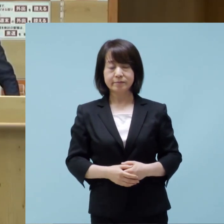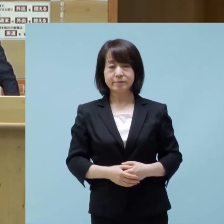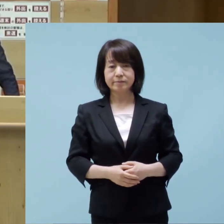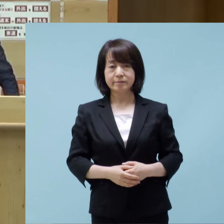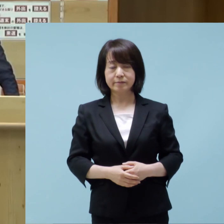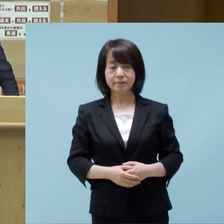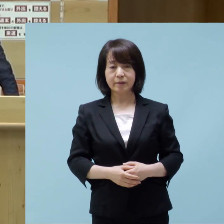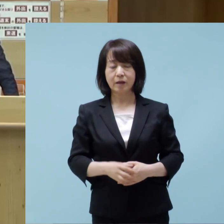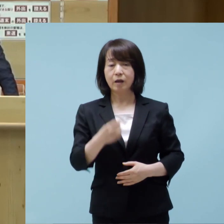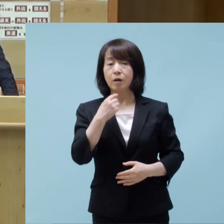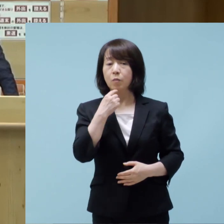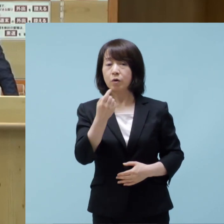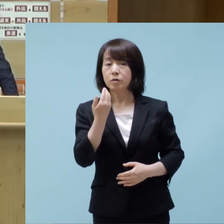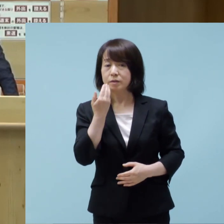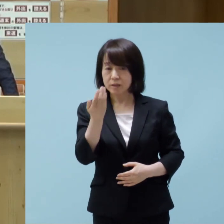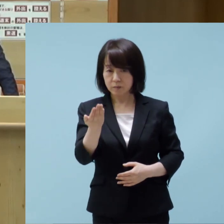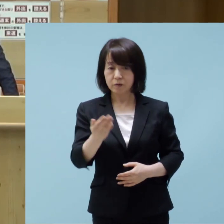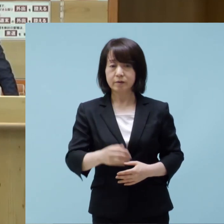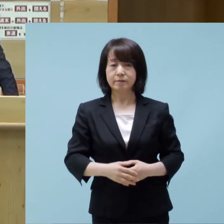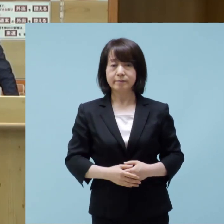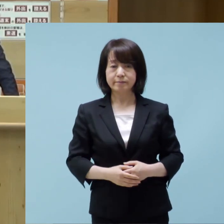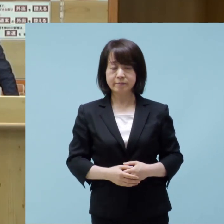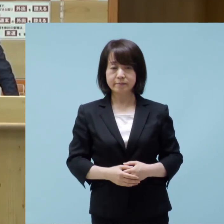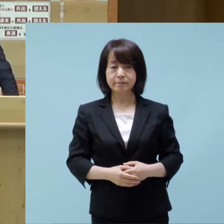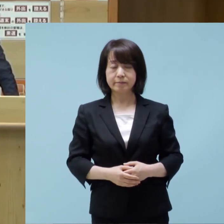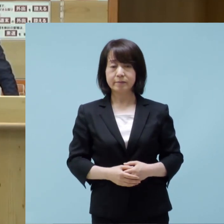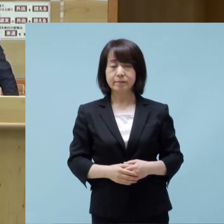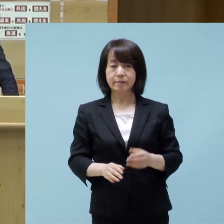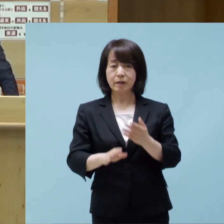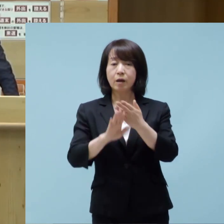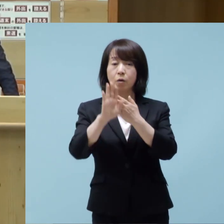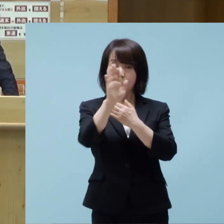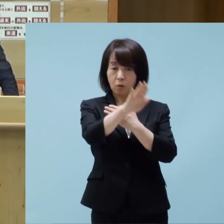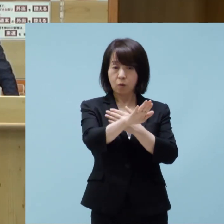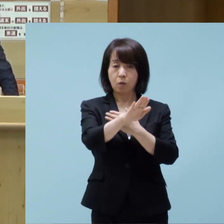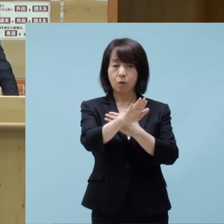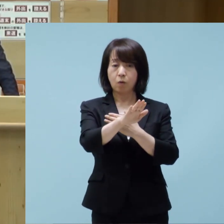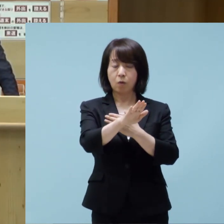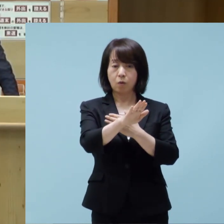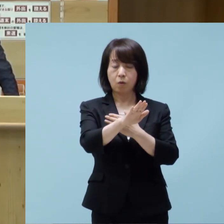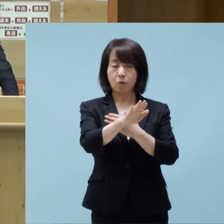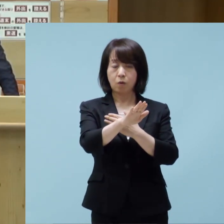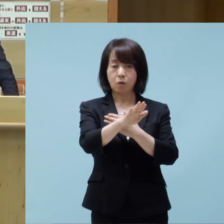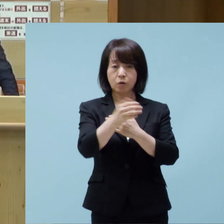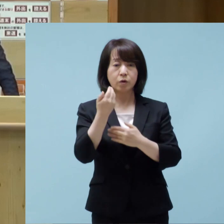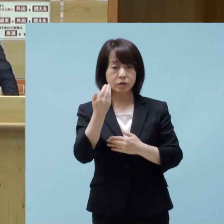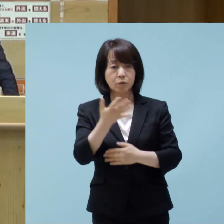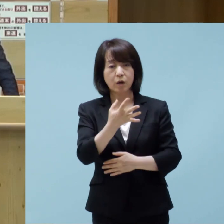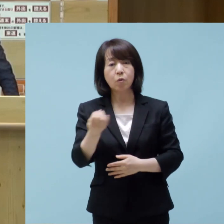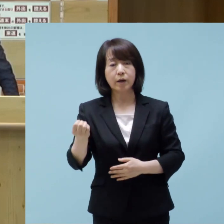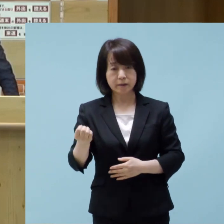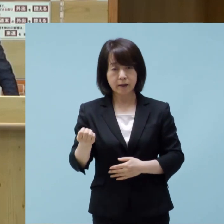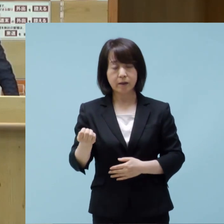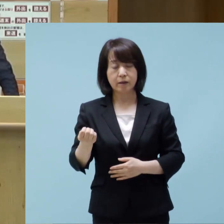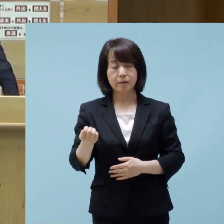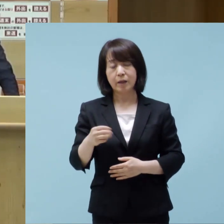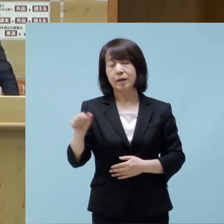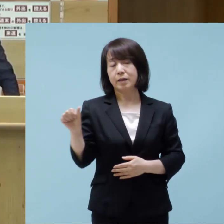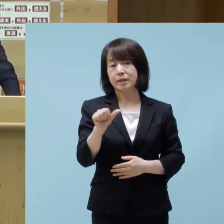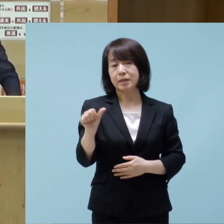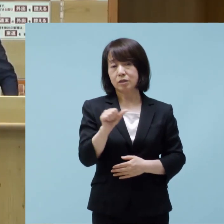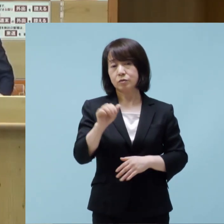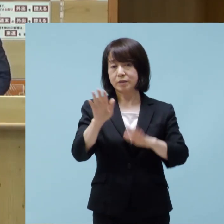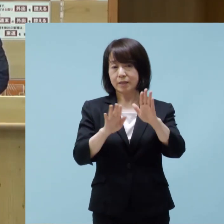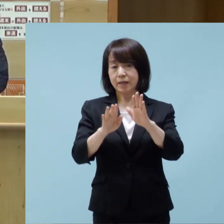かコロナの件で、今後の、まあ、に関しての質問が今多かったんですけれども、まあ、緊急事態宣言が、20日で終了